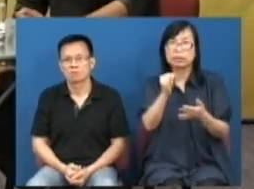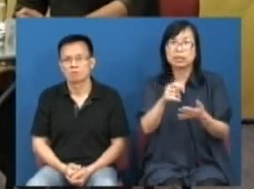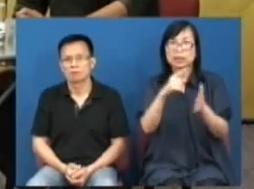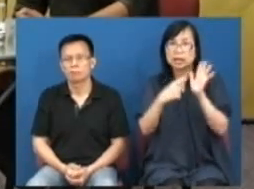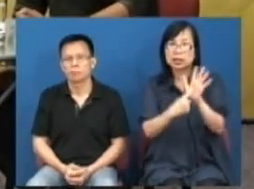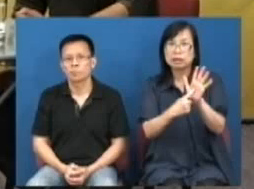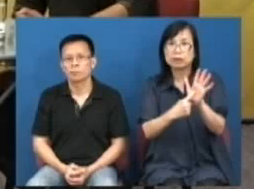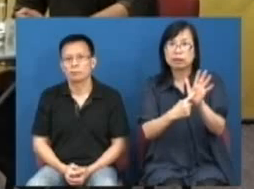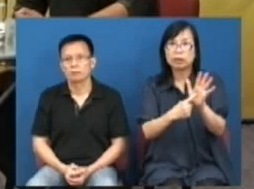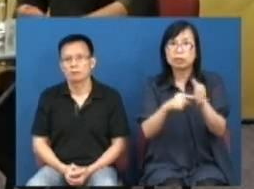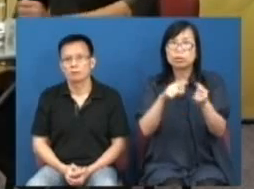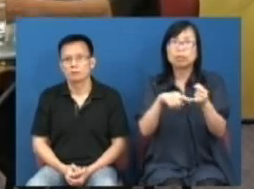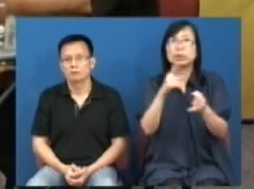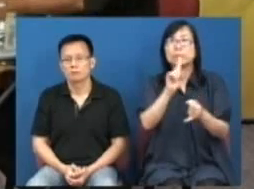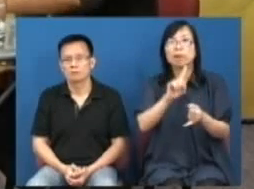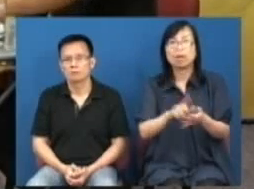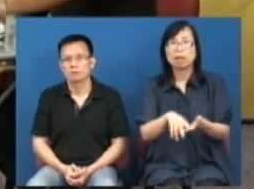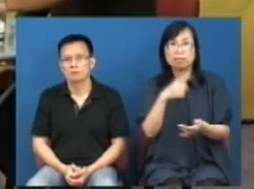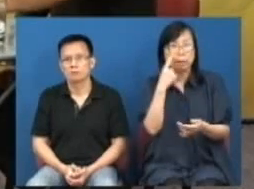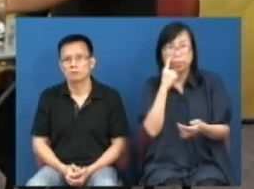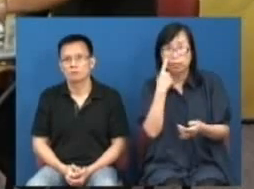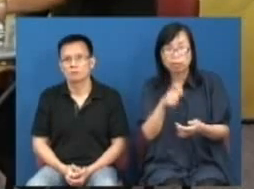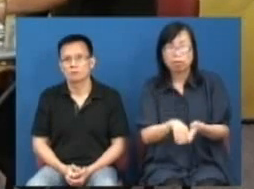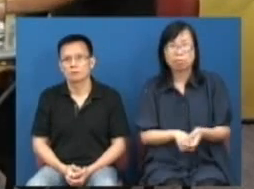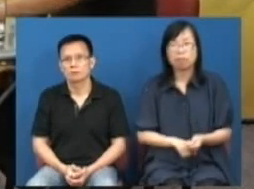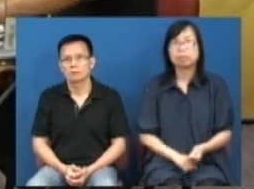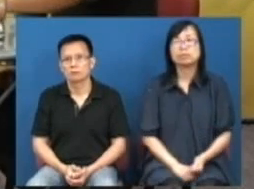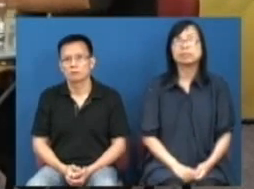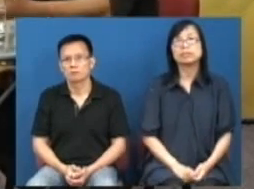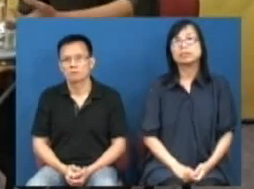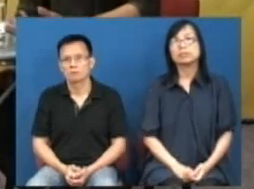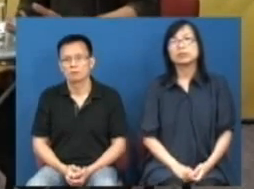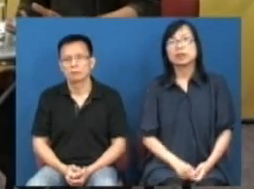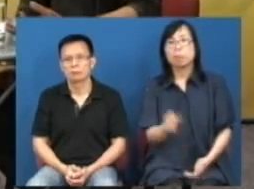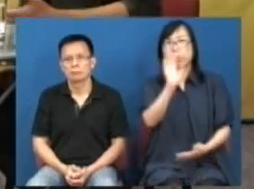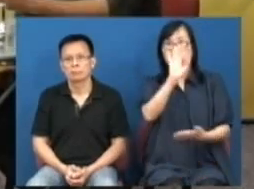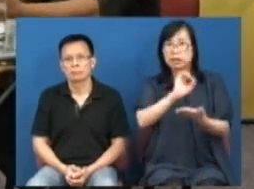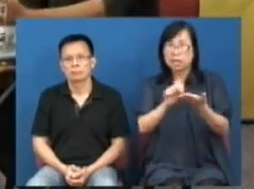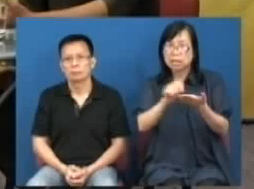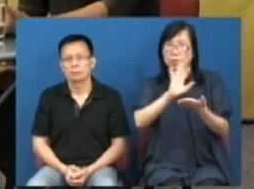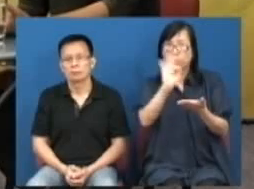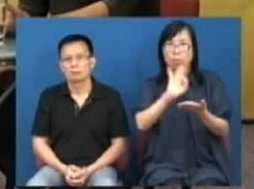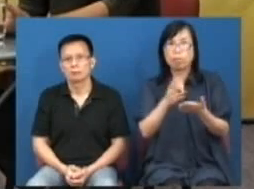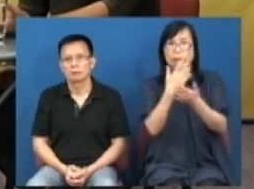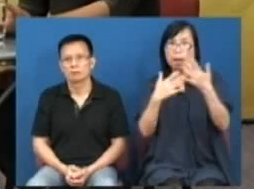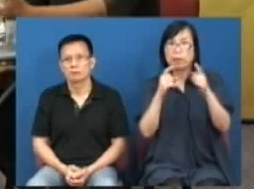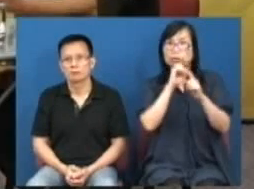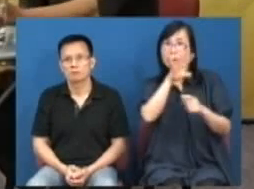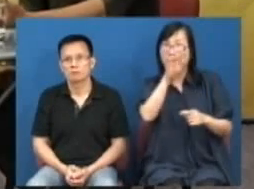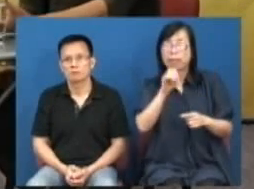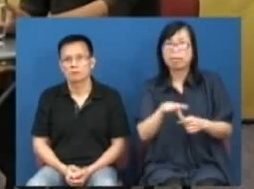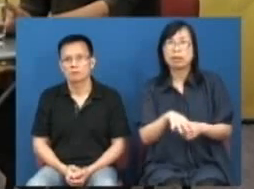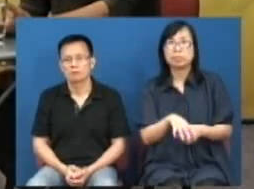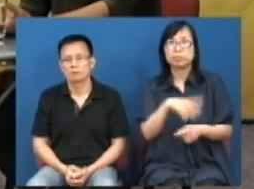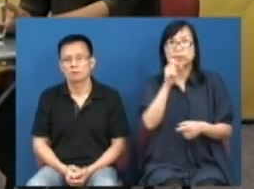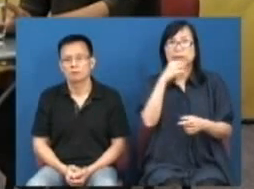指引，個後果係點樣樣咧？睇唔到啊，係嘛？睇曬啦，冇寫清楚喎，網民會問㗎嘛？咁再問嘅時候，